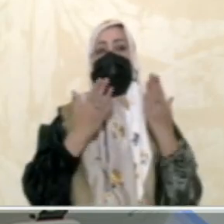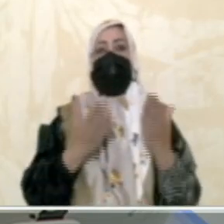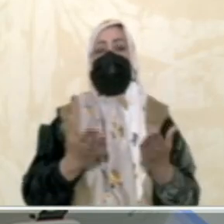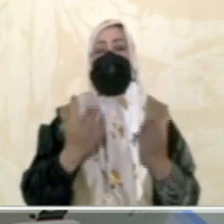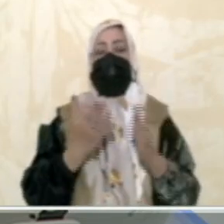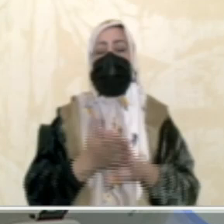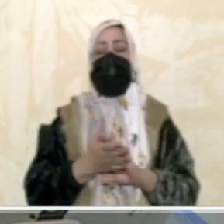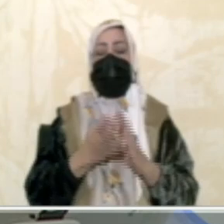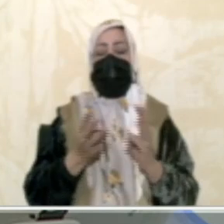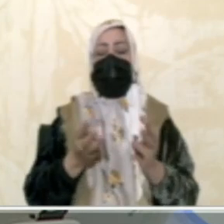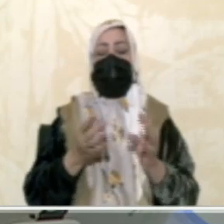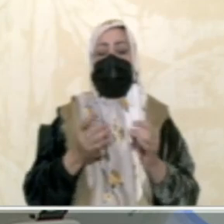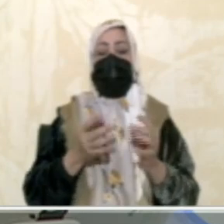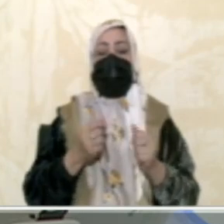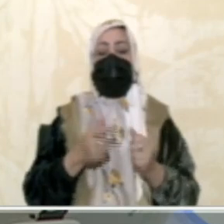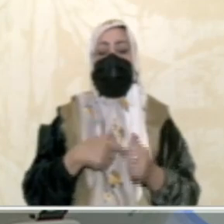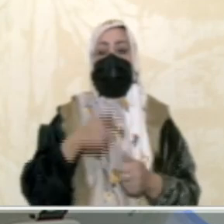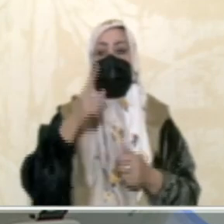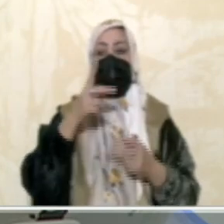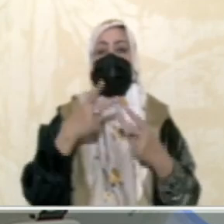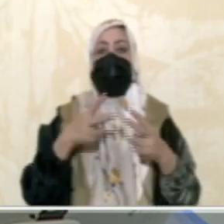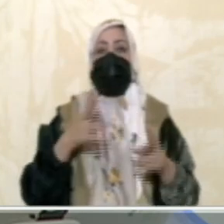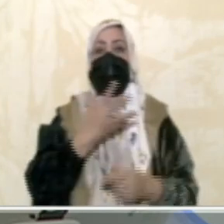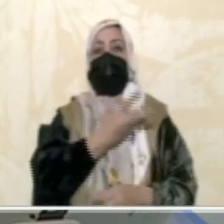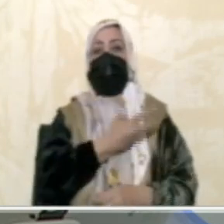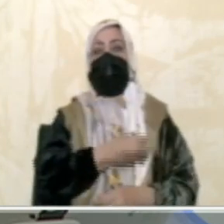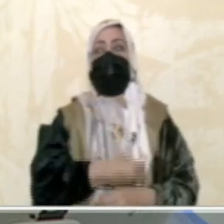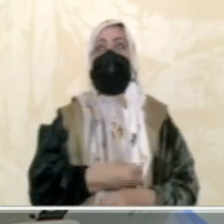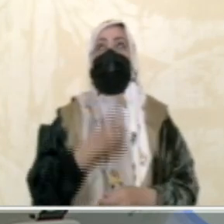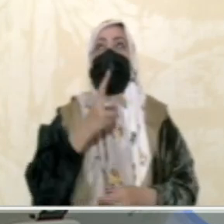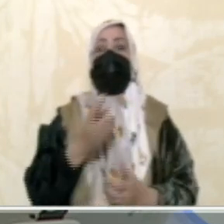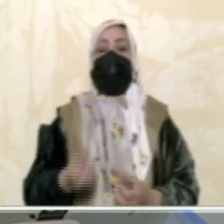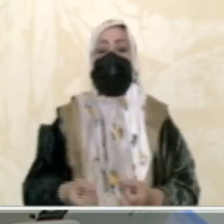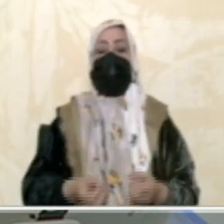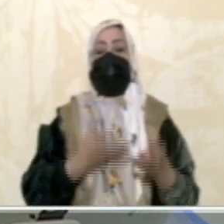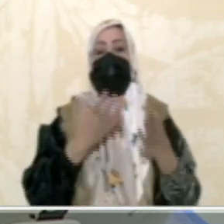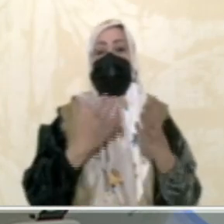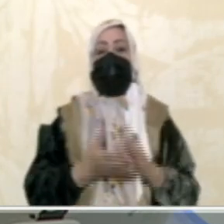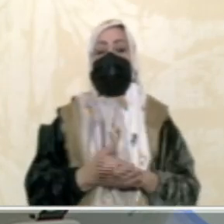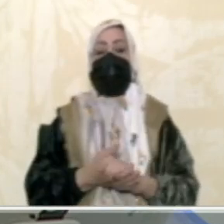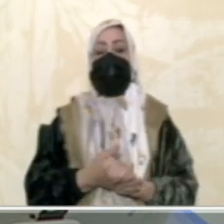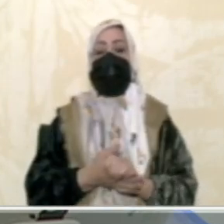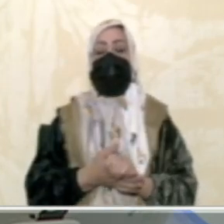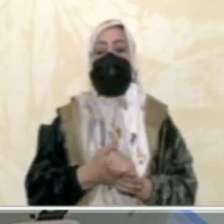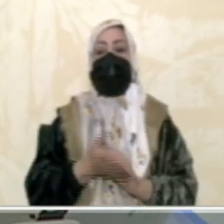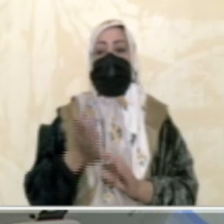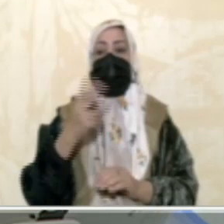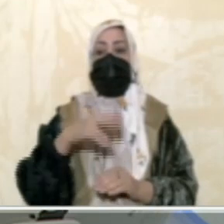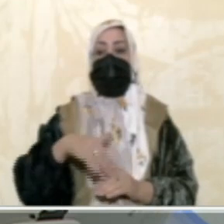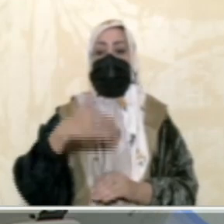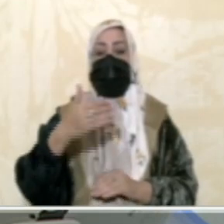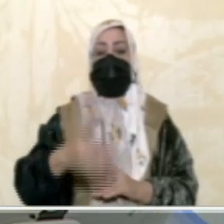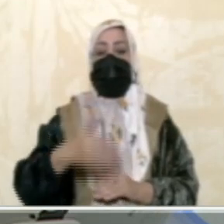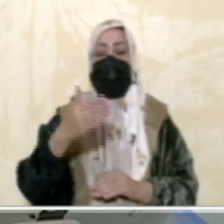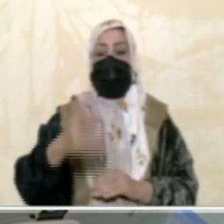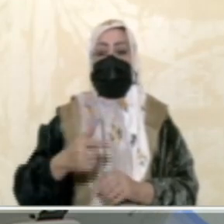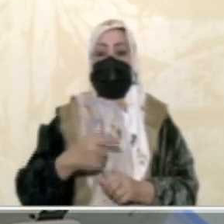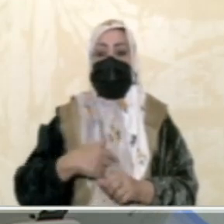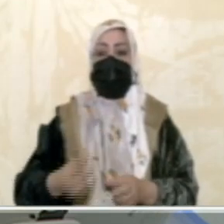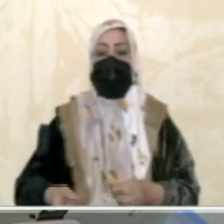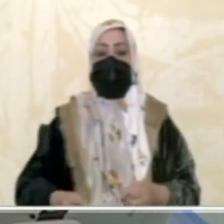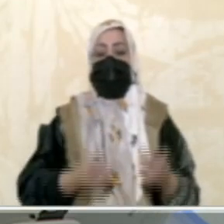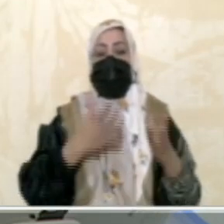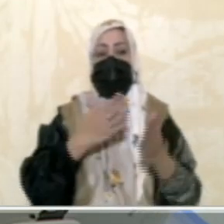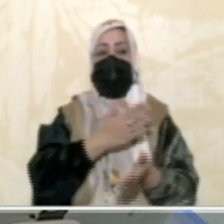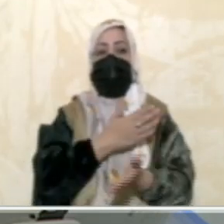برحمته وان يخلفه في عقبه في الغابرين وان يغفر لنا اجمعين